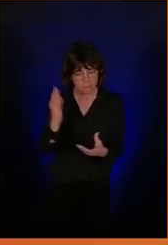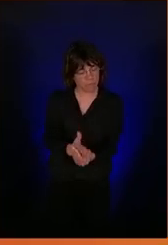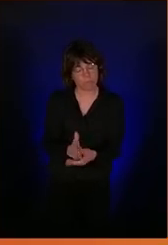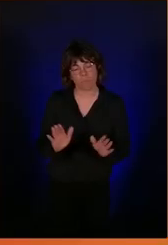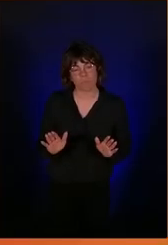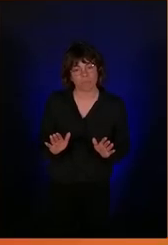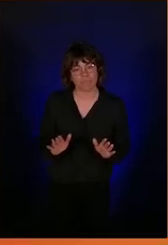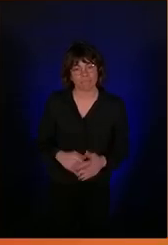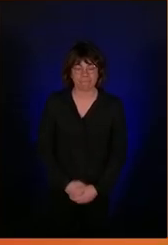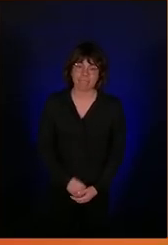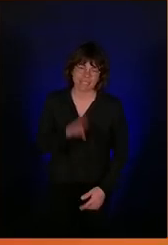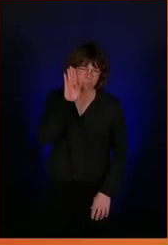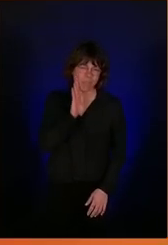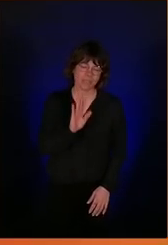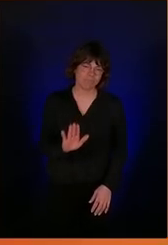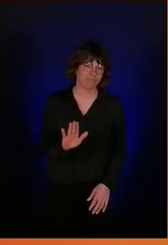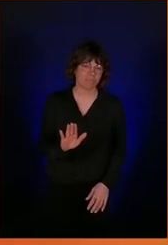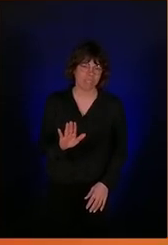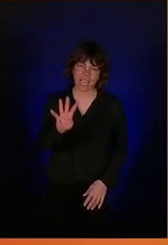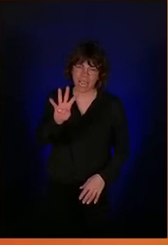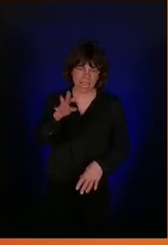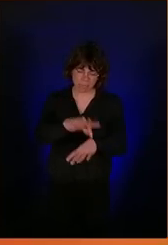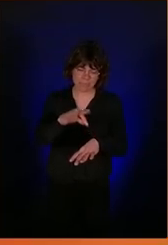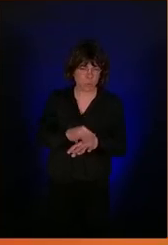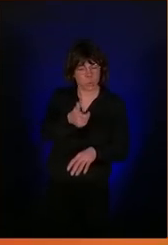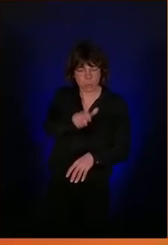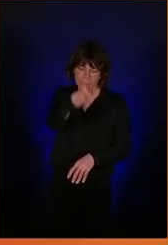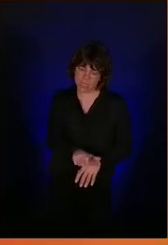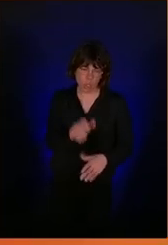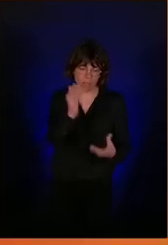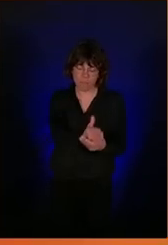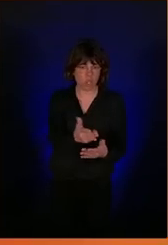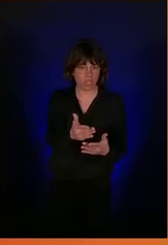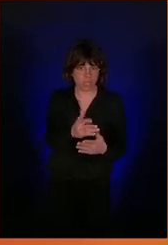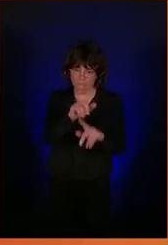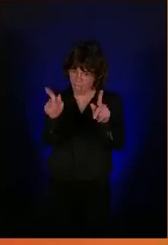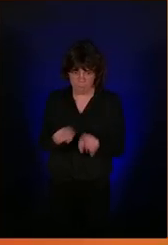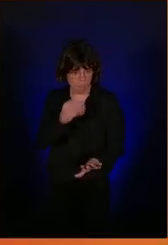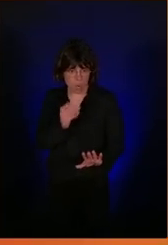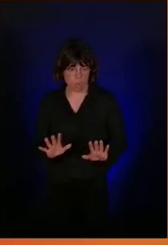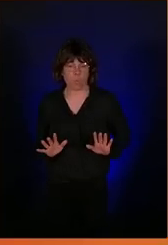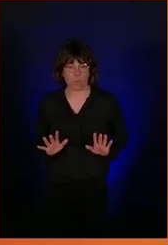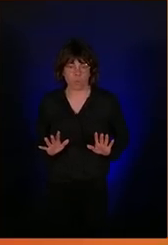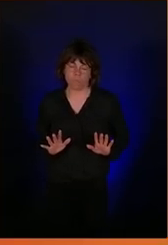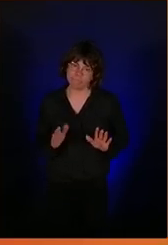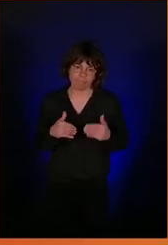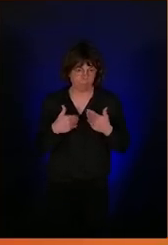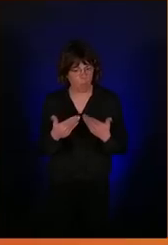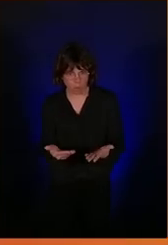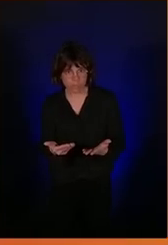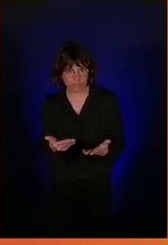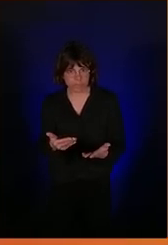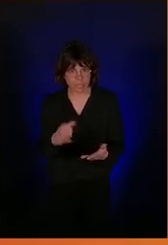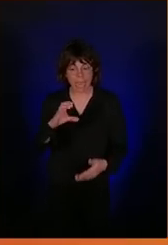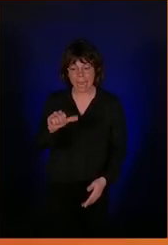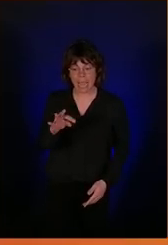Il y a eu 16 interventions. S'il vous plaît, 4 minutes par camarade, elles ont été respectées. Je vous propose de laisser la parole à